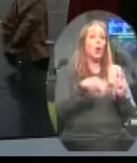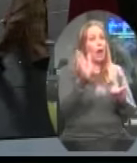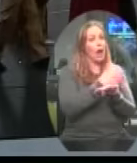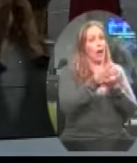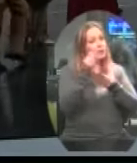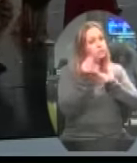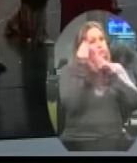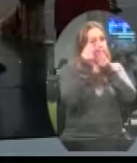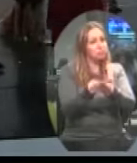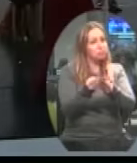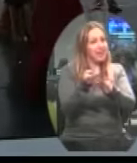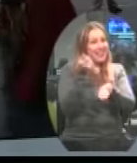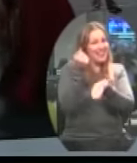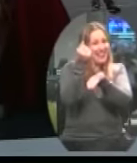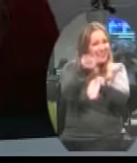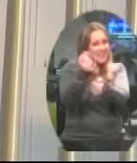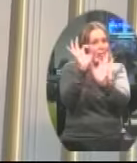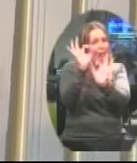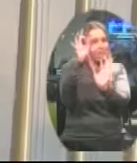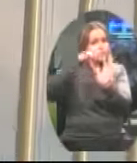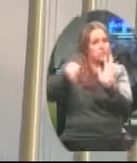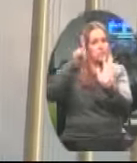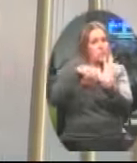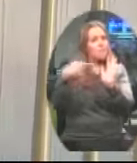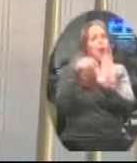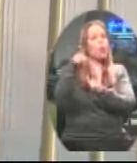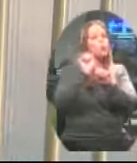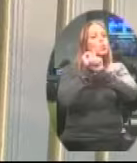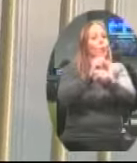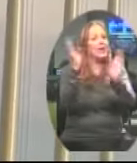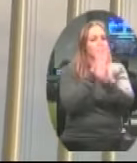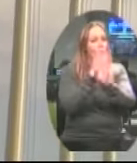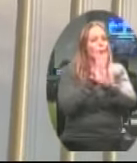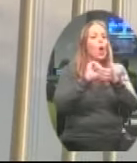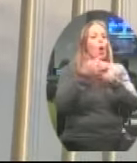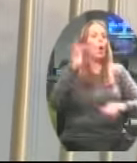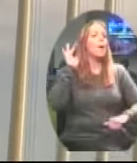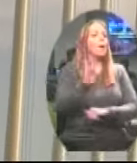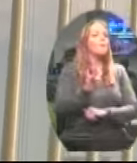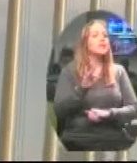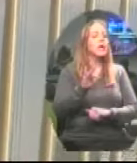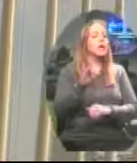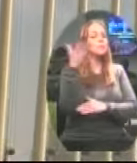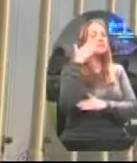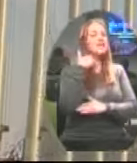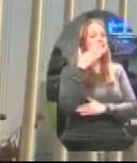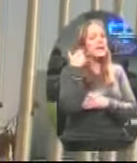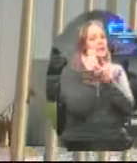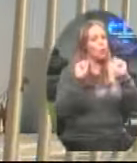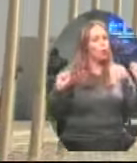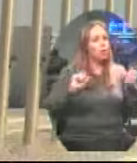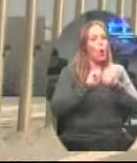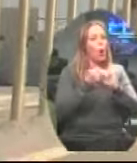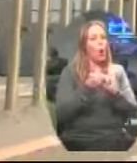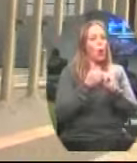למוסד שיסית לטרור ויתמוך בו, שישלול את קיומה של מדינת ישראל כמדינה יהודית ודמוקרטית ויציין את יום